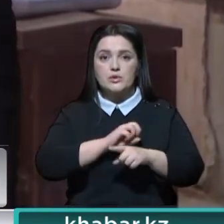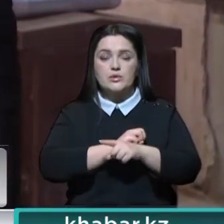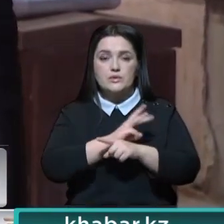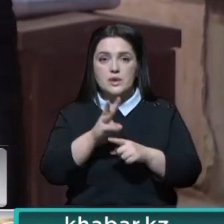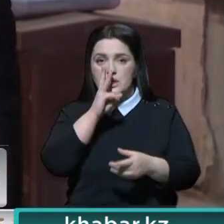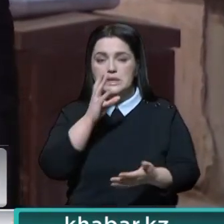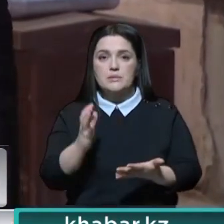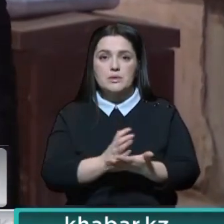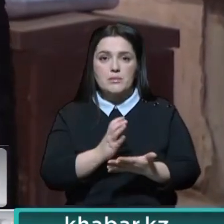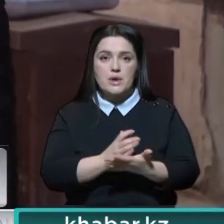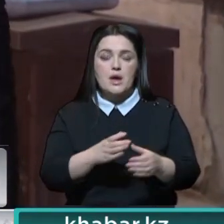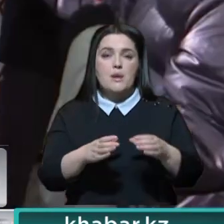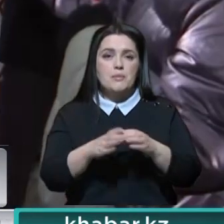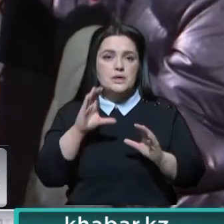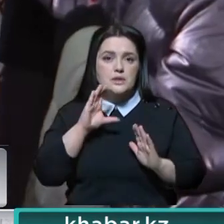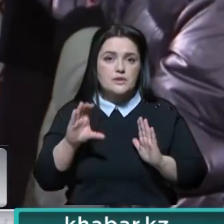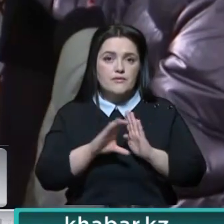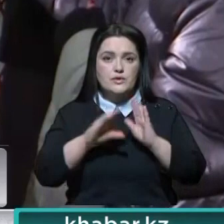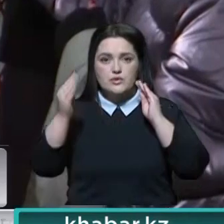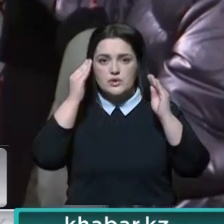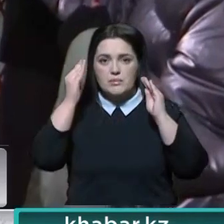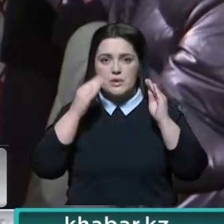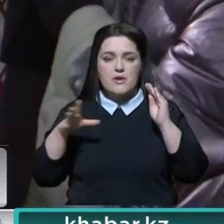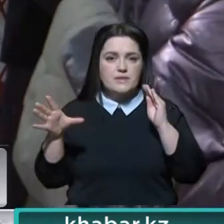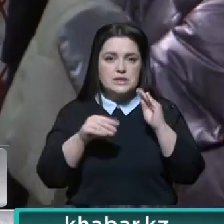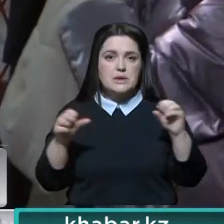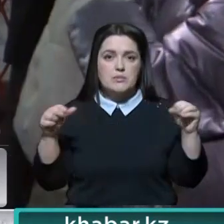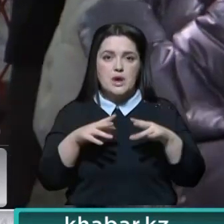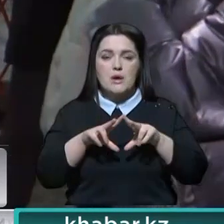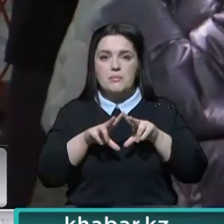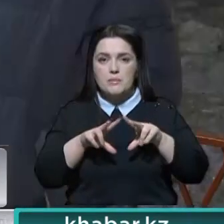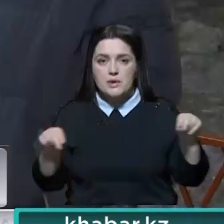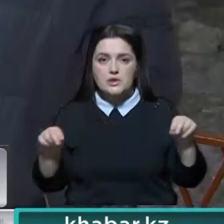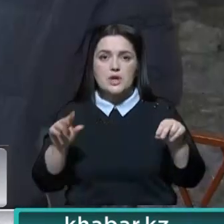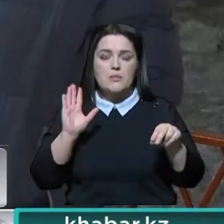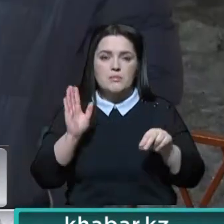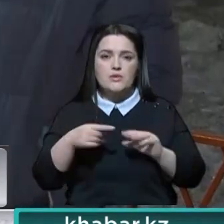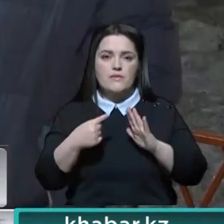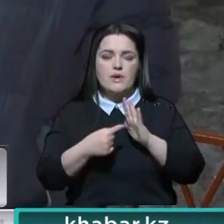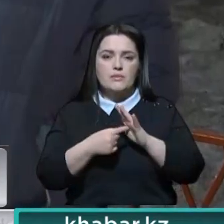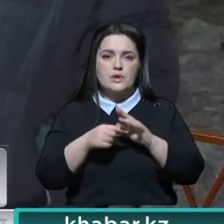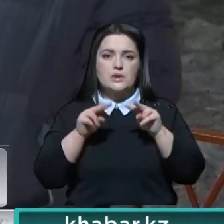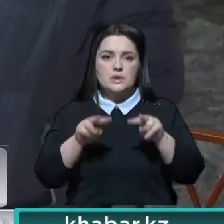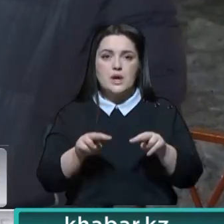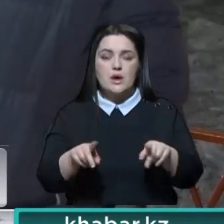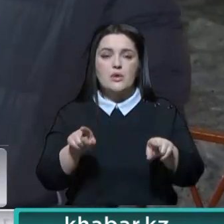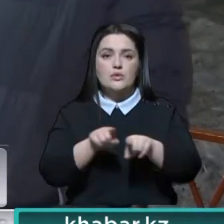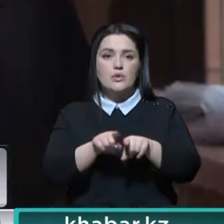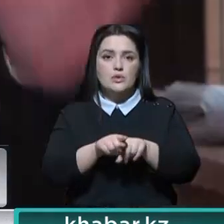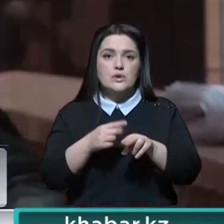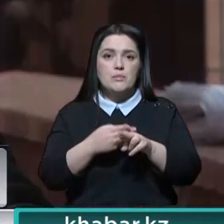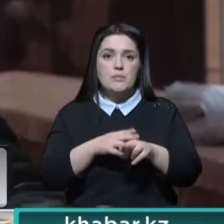проблемы трудоустройства и заработной платы. Партийцы выслушали мнение всех собравшихся и пообещали взять озвученные вопросы